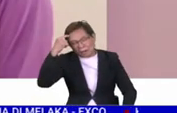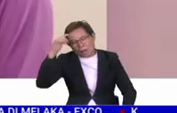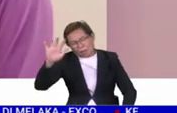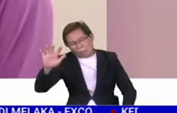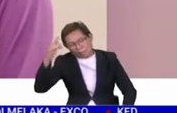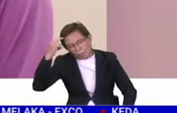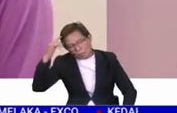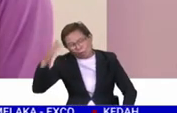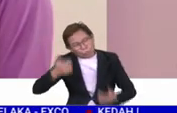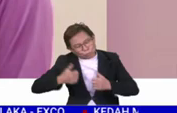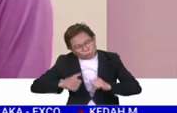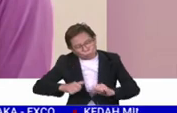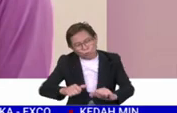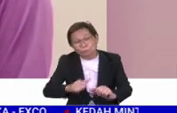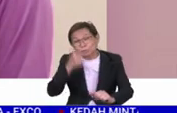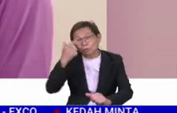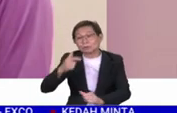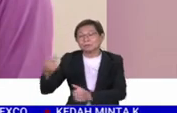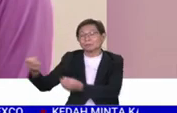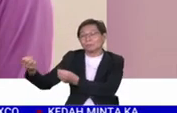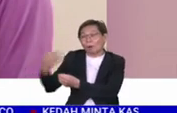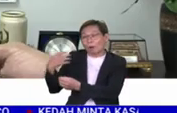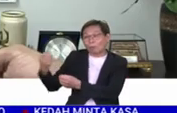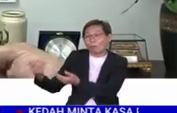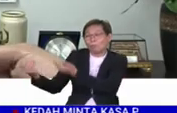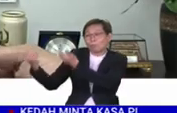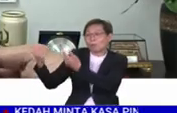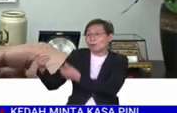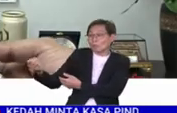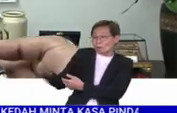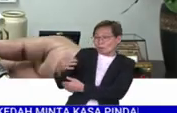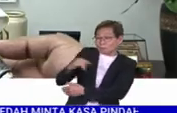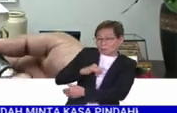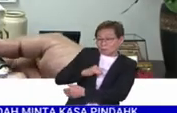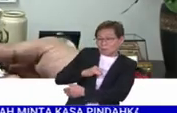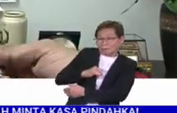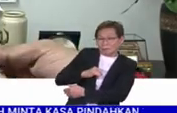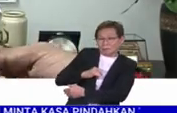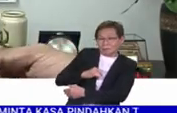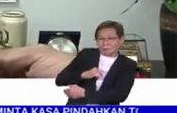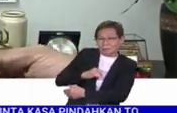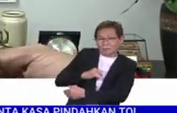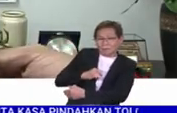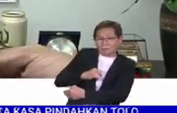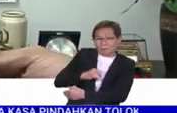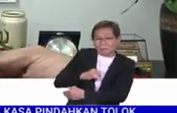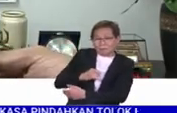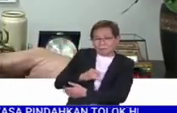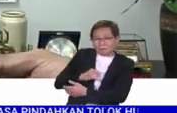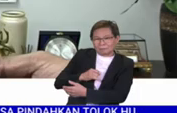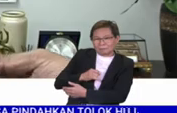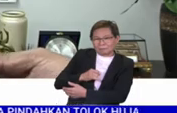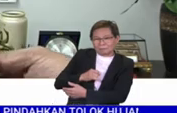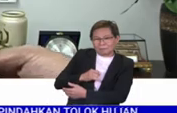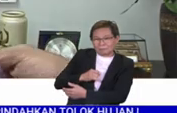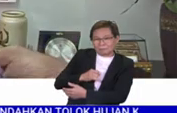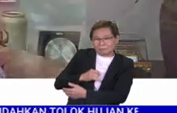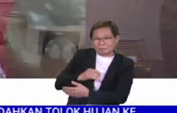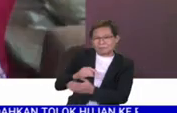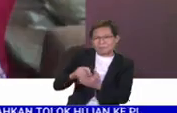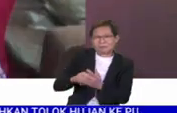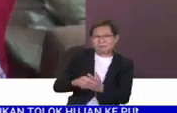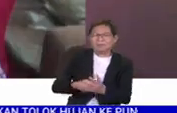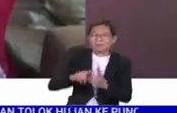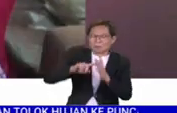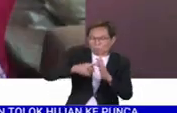Memang terus ikut ini adalah amanah arwah kepada saya. Cuma saya, the things will happen, tergerak hati masa mula-mula